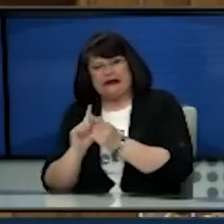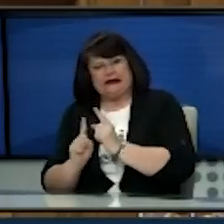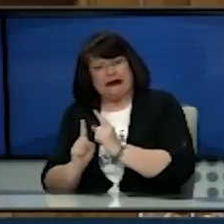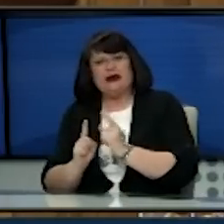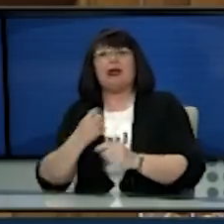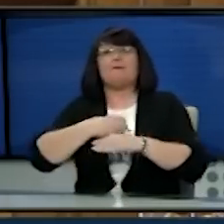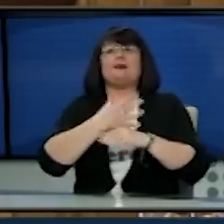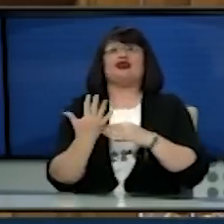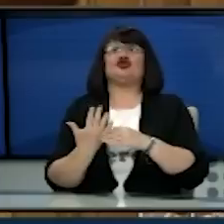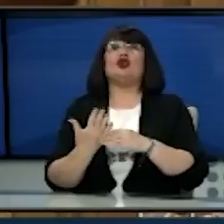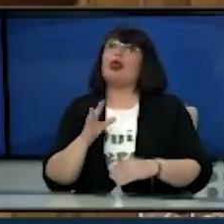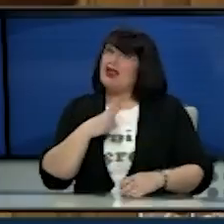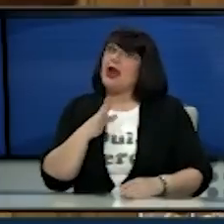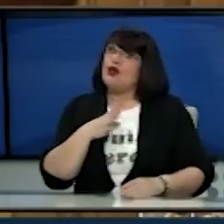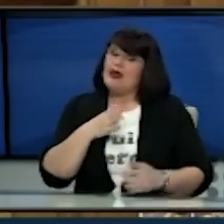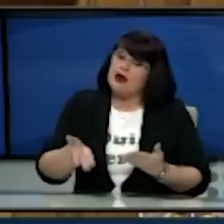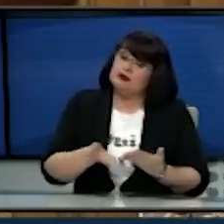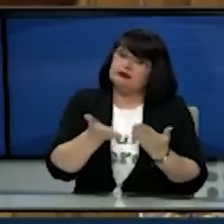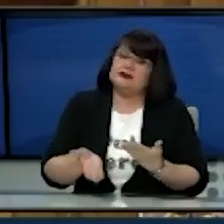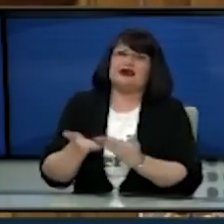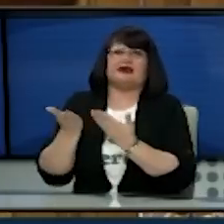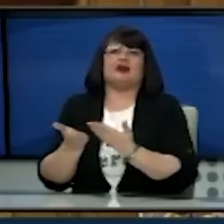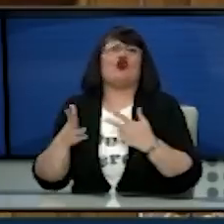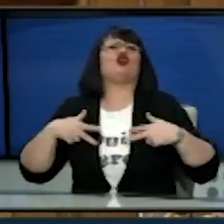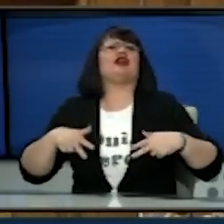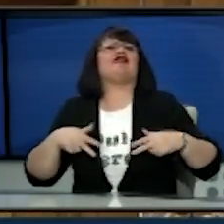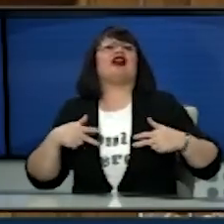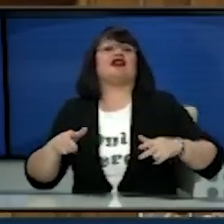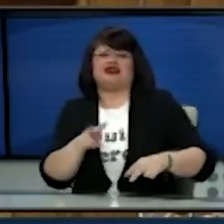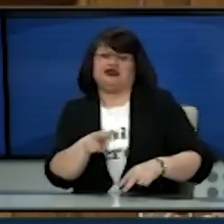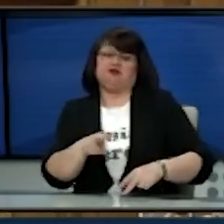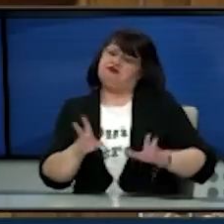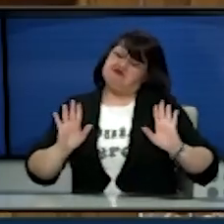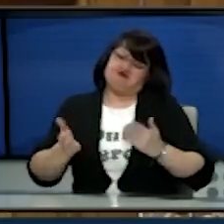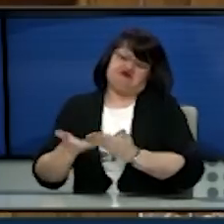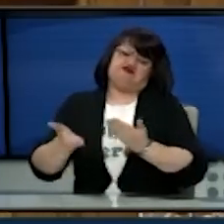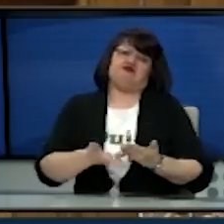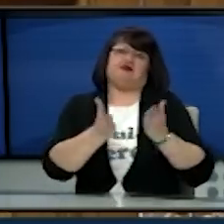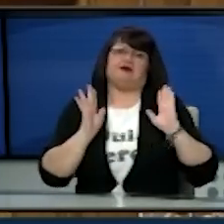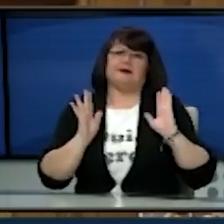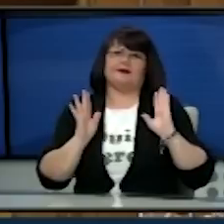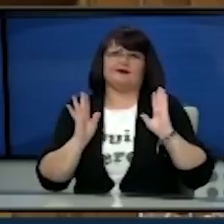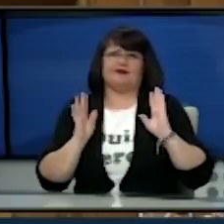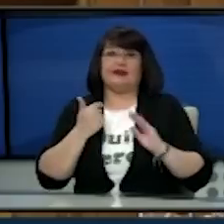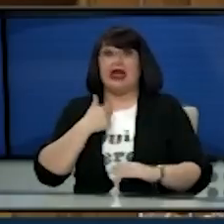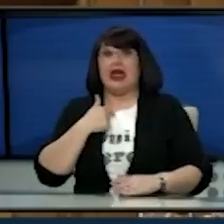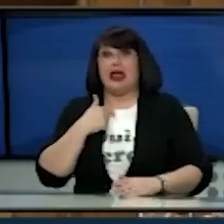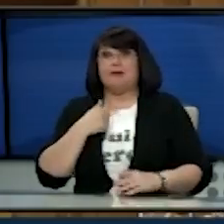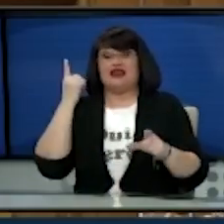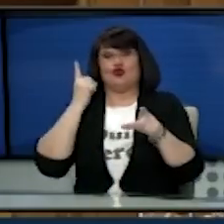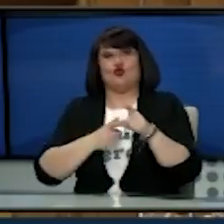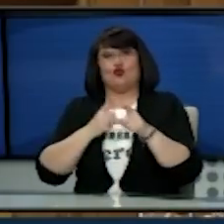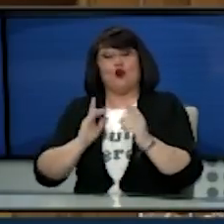το ΠΑΣΟΚ την προθυμία του να στηρίξει οποιαδήποτε κυβέρνηση εκ των δύο. Απέναντι σε όλους εσάς υπάρχει